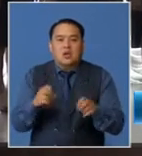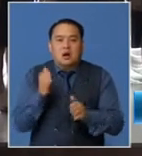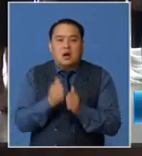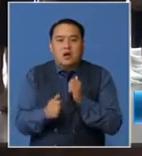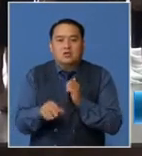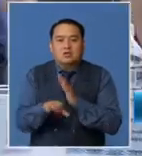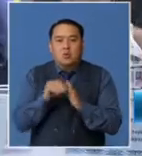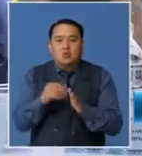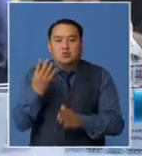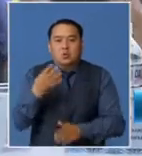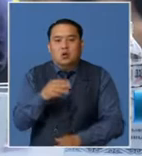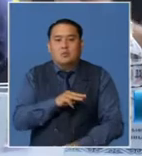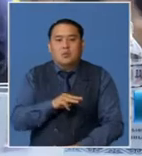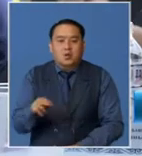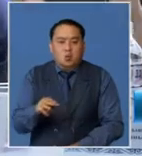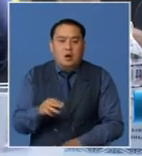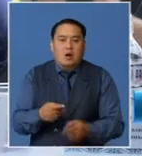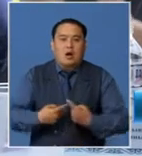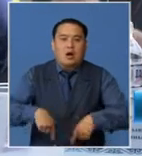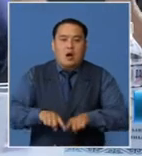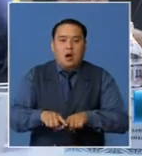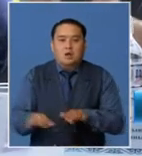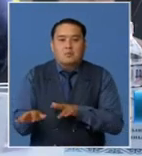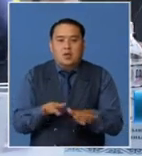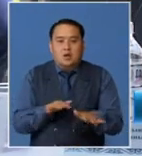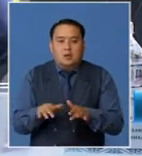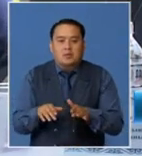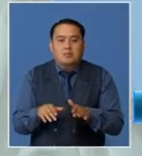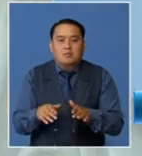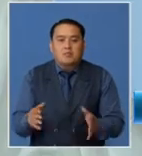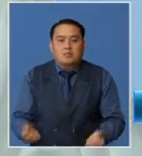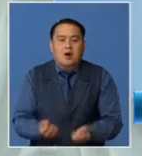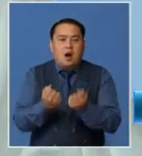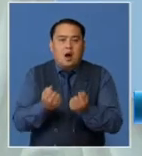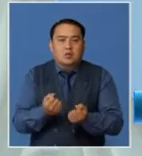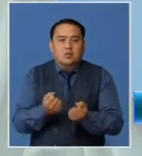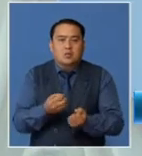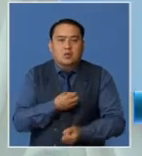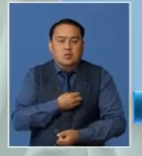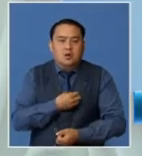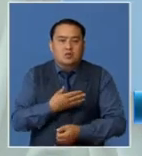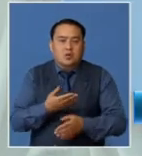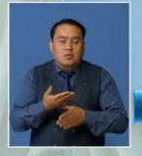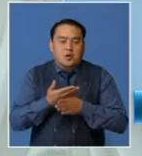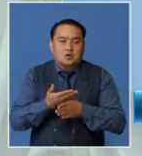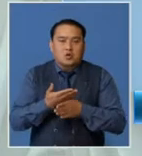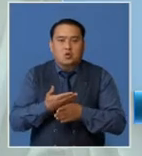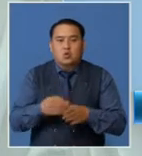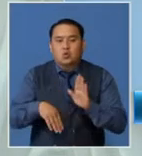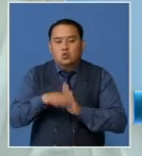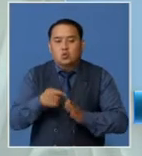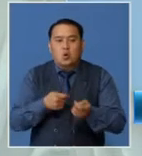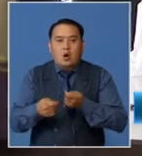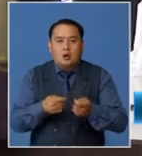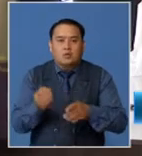сборной дается около 40 минут. По словам организаторов, мероприятие призвано поддержать и поощрить лучших руководителей школ. Добавим,